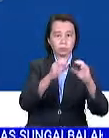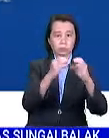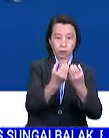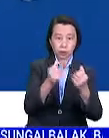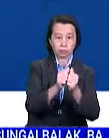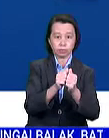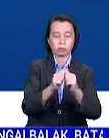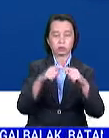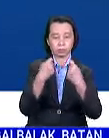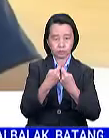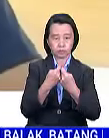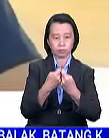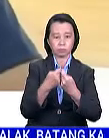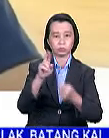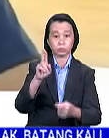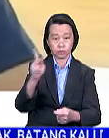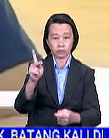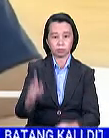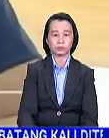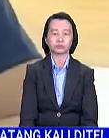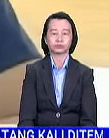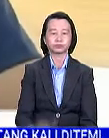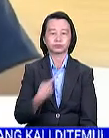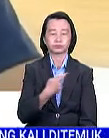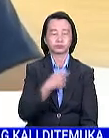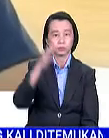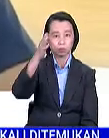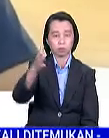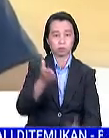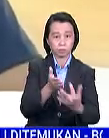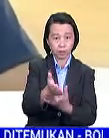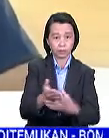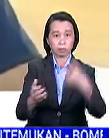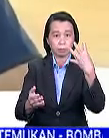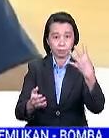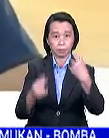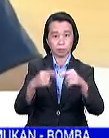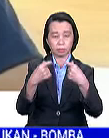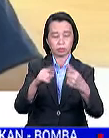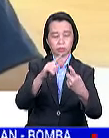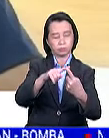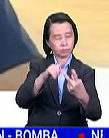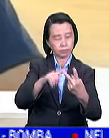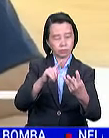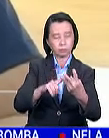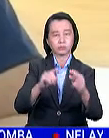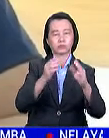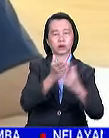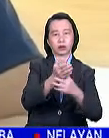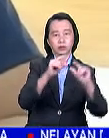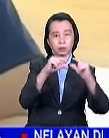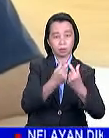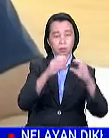laut dan kebangsaan kalau kita akan melalui 4 perlawanan menentang pasukan na klub-klub